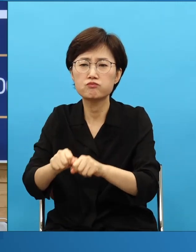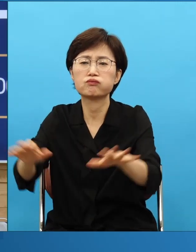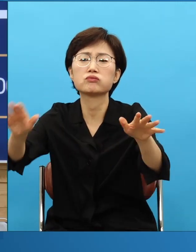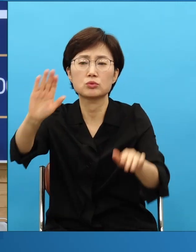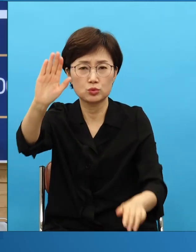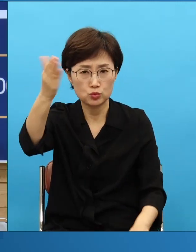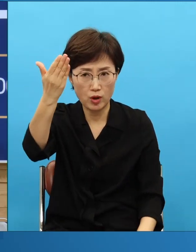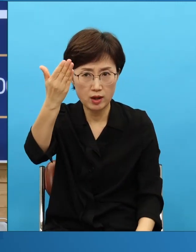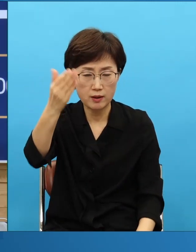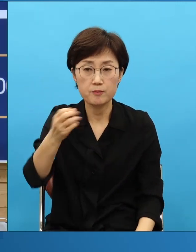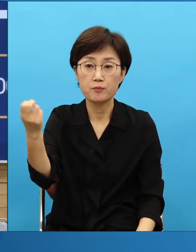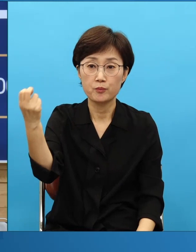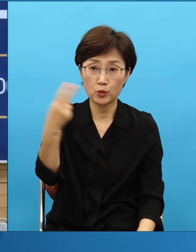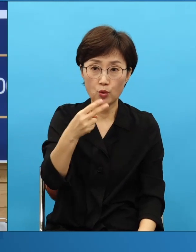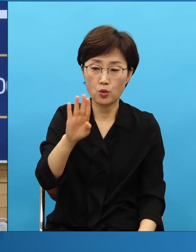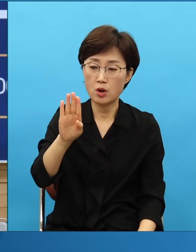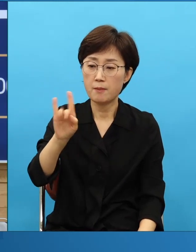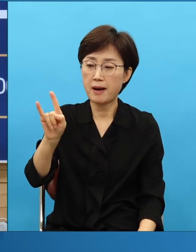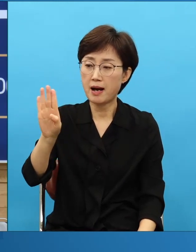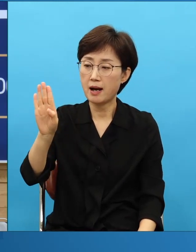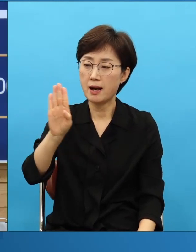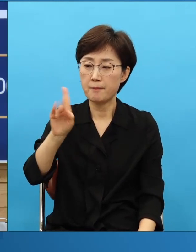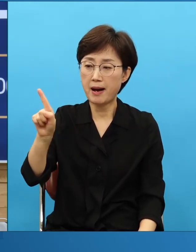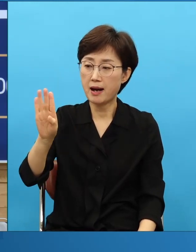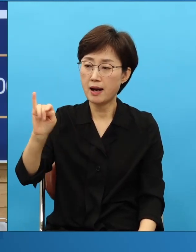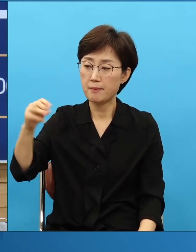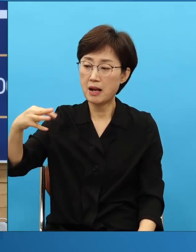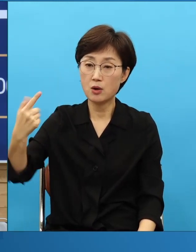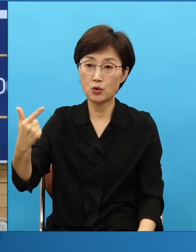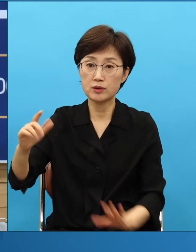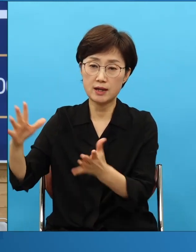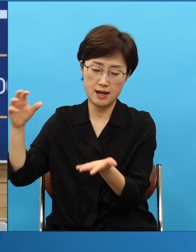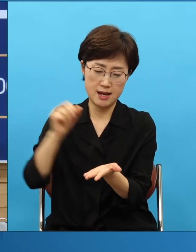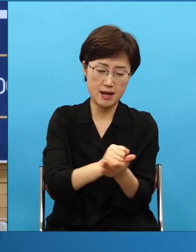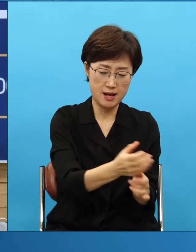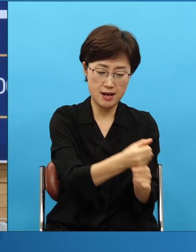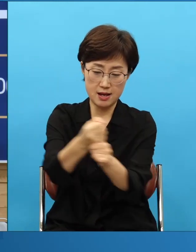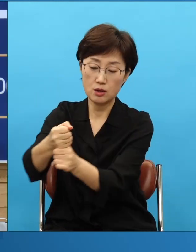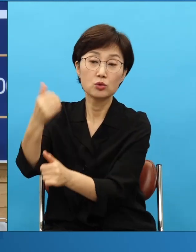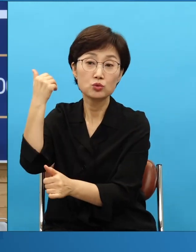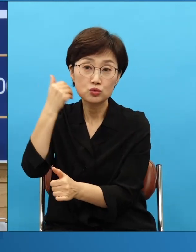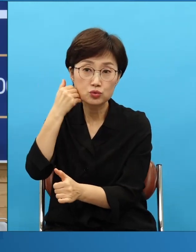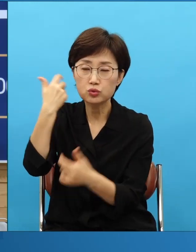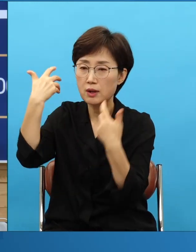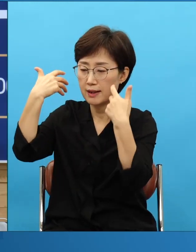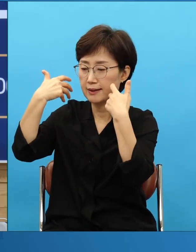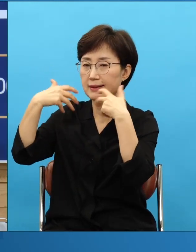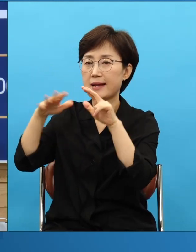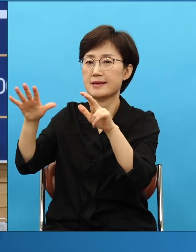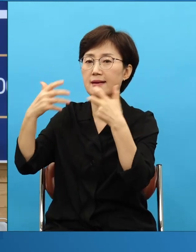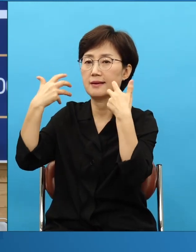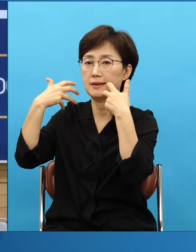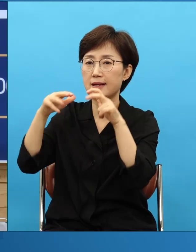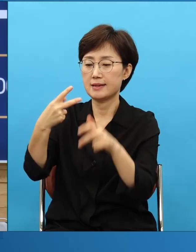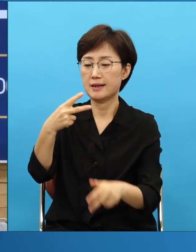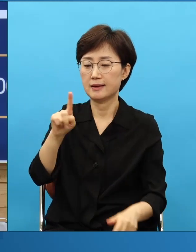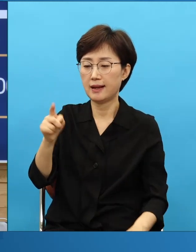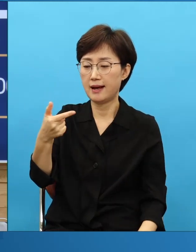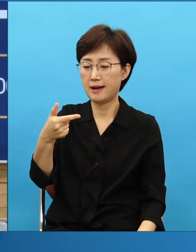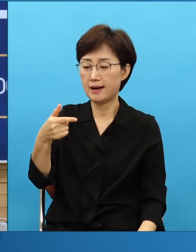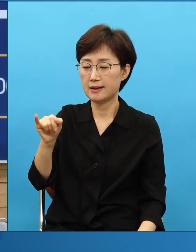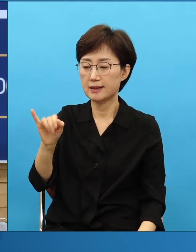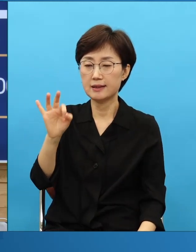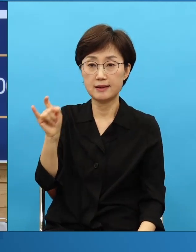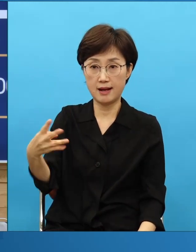저 바벨론에 포로돼 갔을 때 When they were 그 다니엘 captive, 같은 사람 보세요. like Daniel, who was captive, taken captive to Babylon, what happened? 이